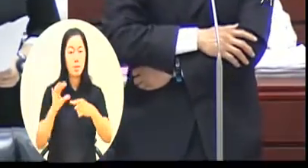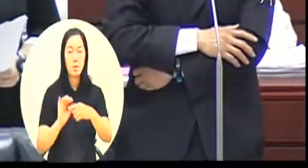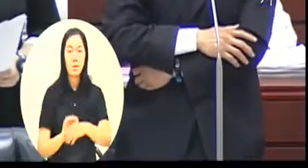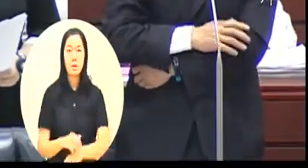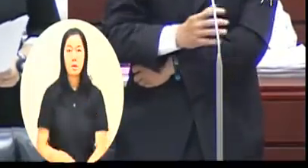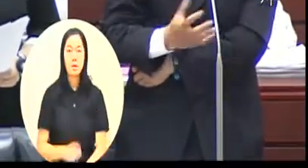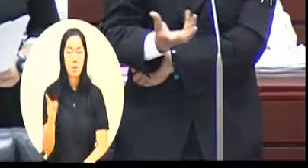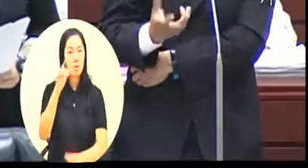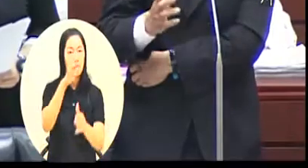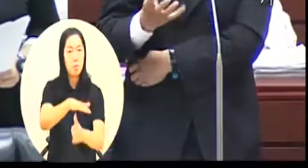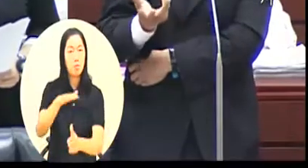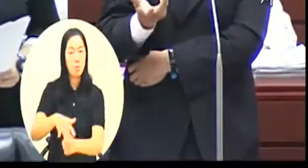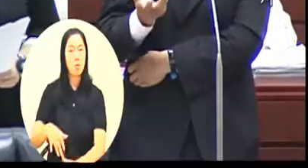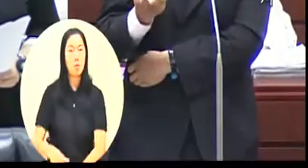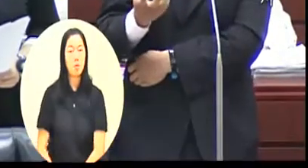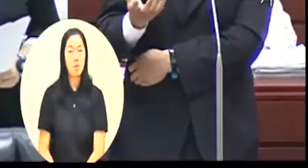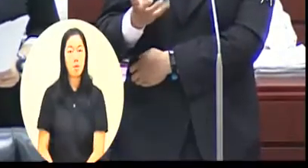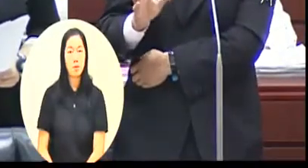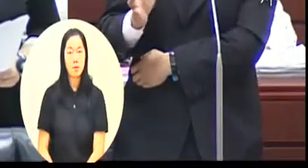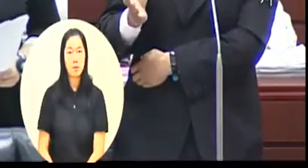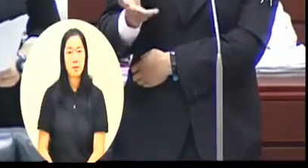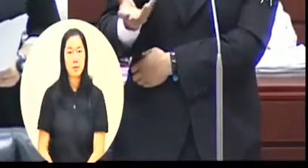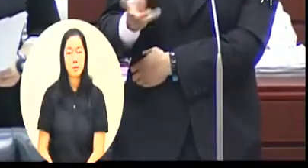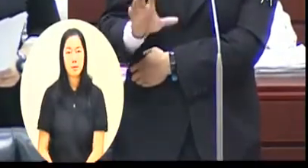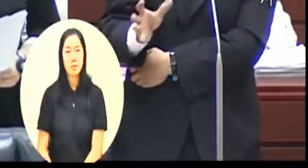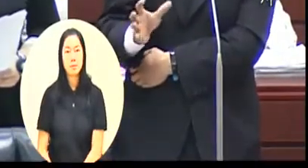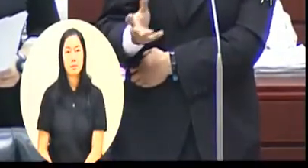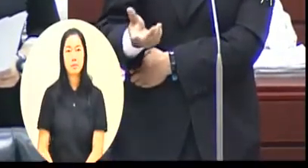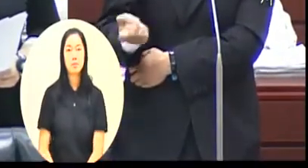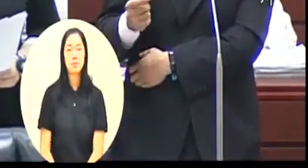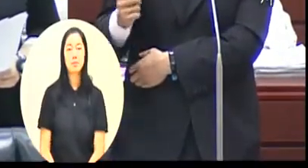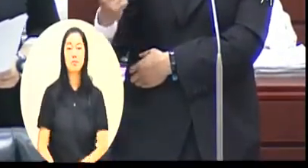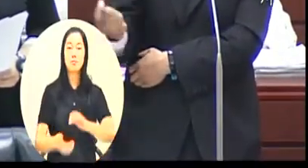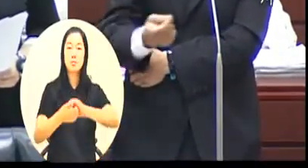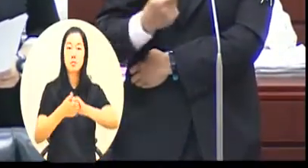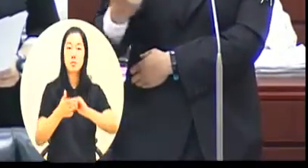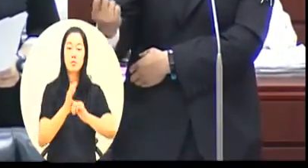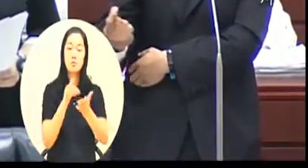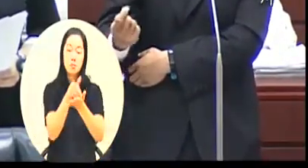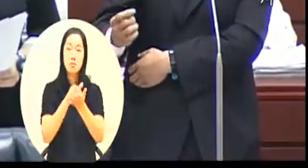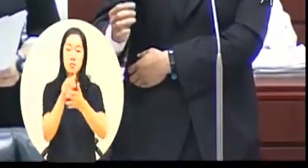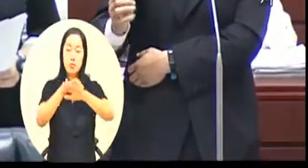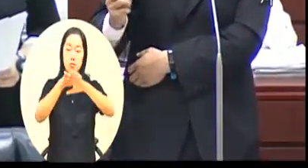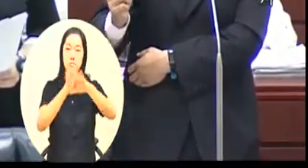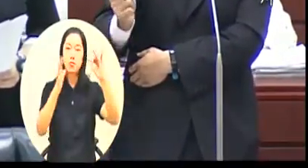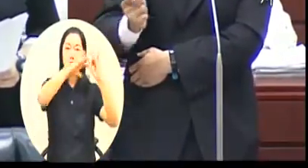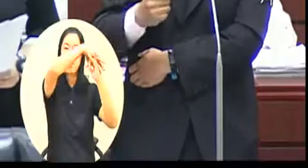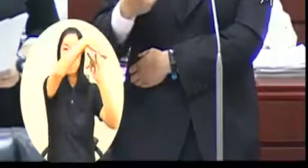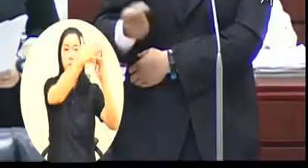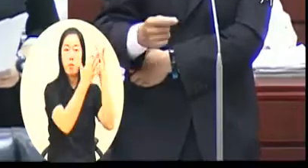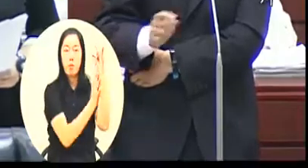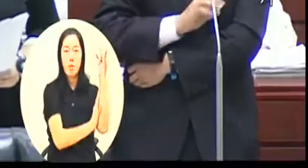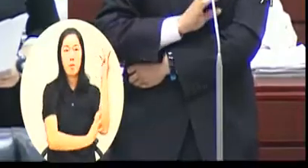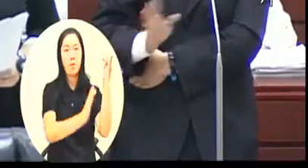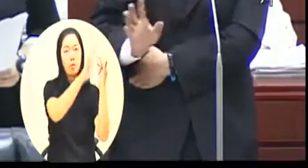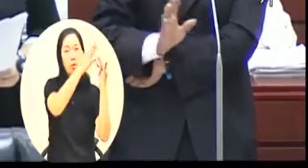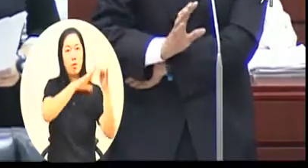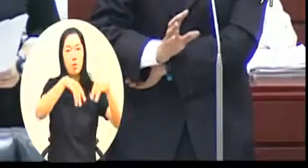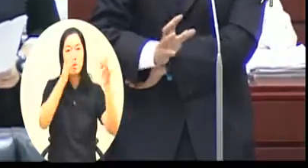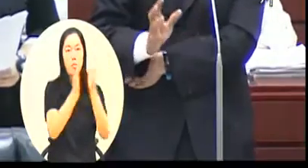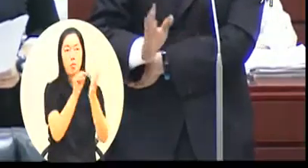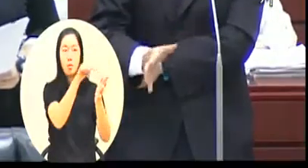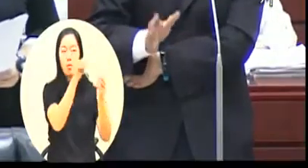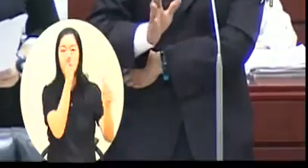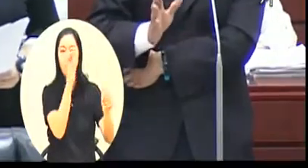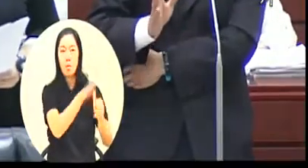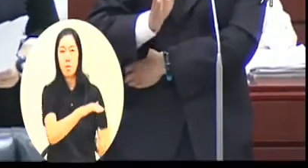1.78%的不合格，就是里面只要不一定是包塑胶布，只要有网子有那个塑胶绳我们都列为不合